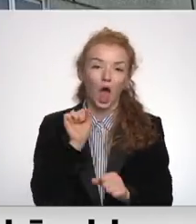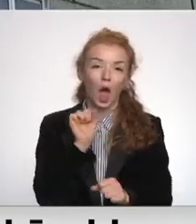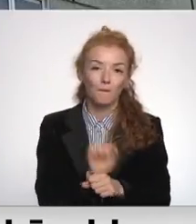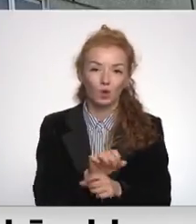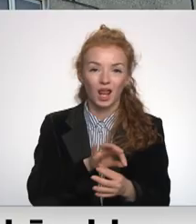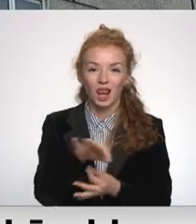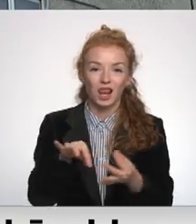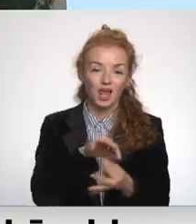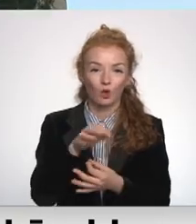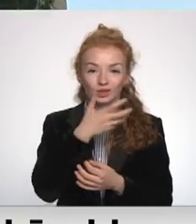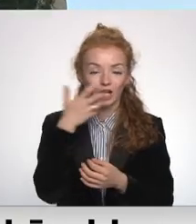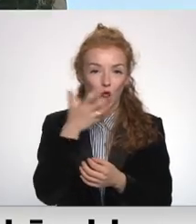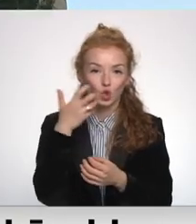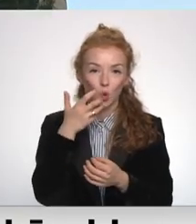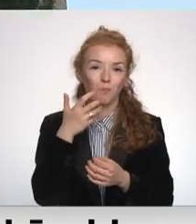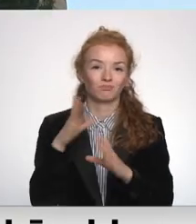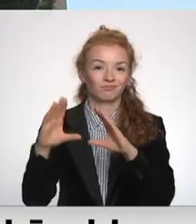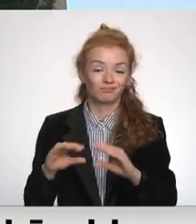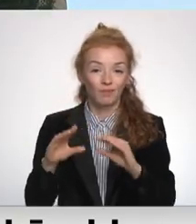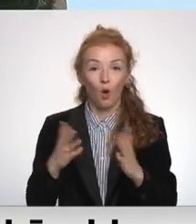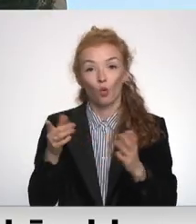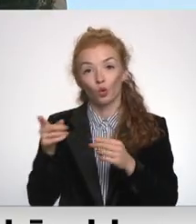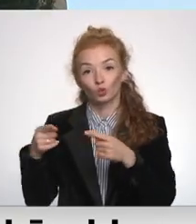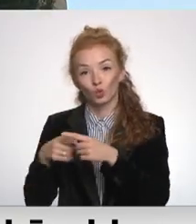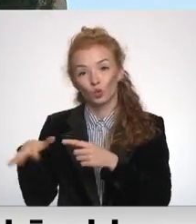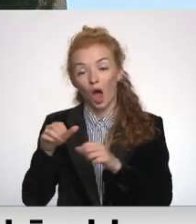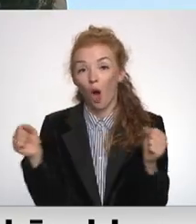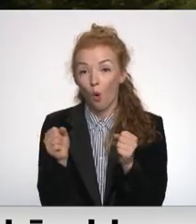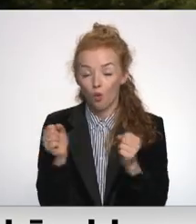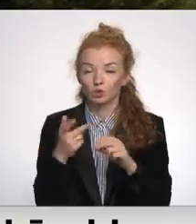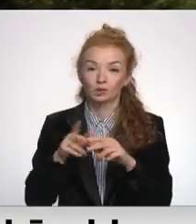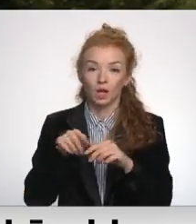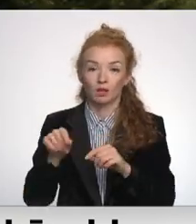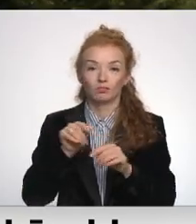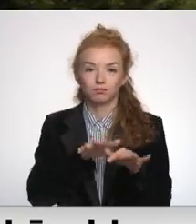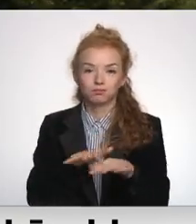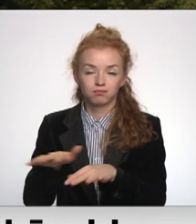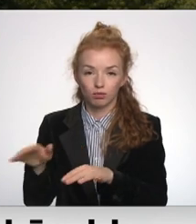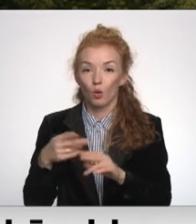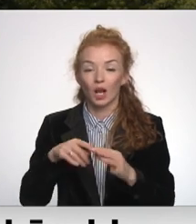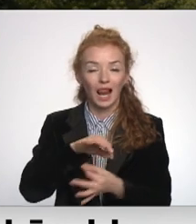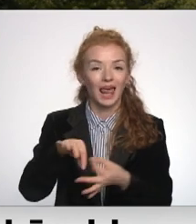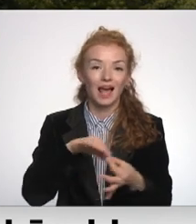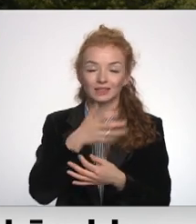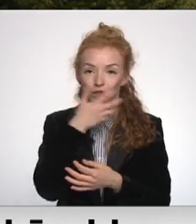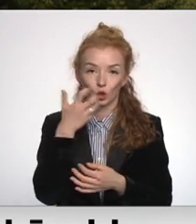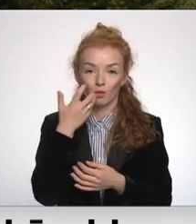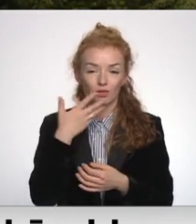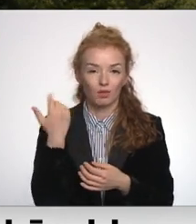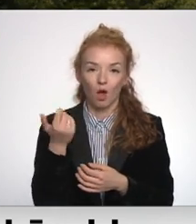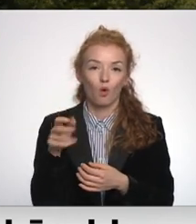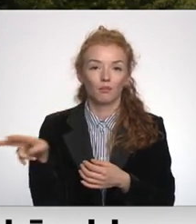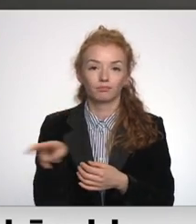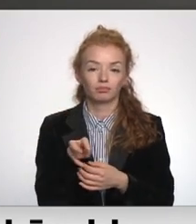lieku siltuma padevē, un tur, kur ir augsti, tad šis siltums aiziet un liekas siltums netiek ņemts no